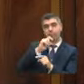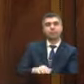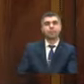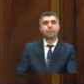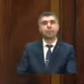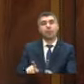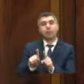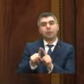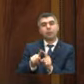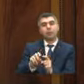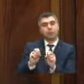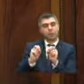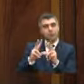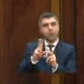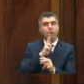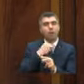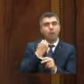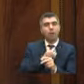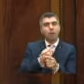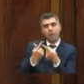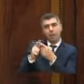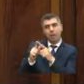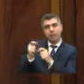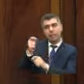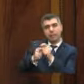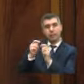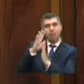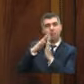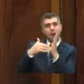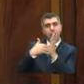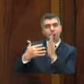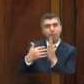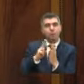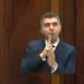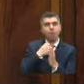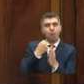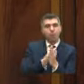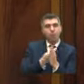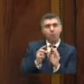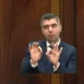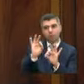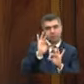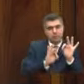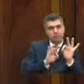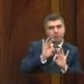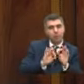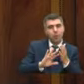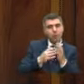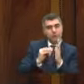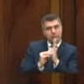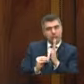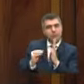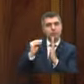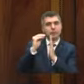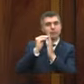مدى تقدم الحكومة في تنزيل الشق الاقتصادي من البرنامج الحكومي، سواء على مستوى تحقيق معدلات النمو التي تعتبر